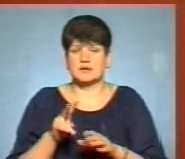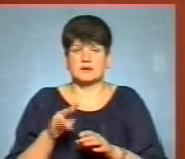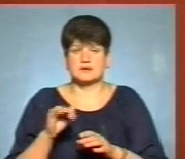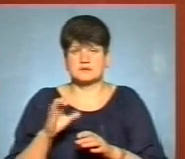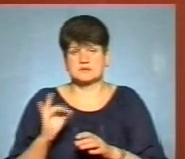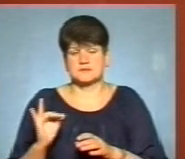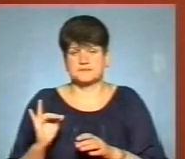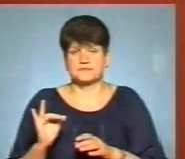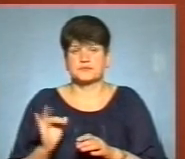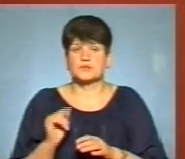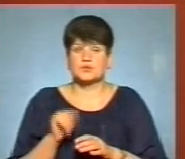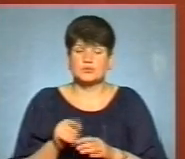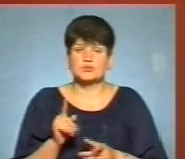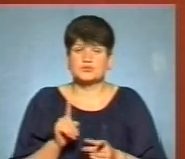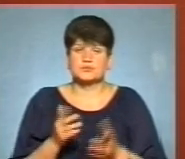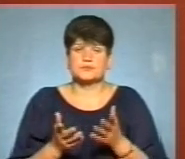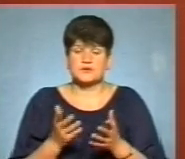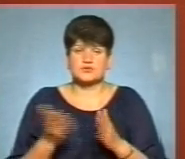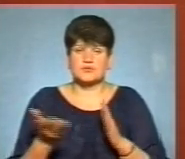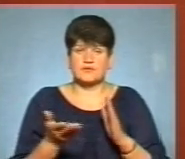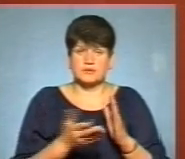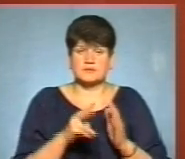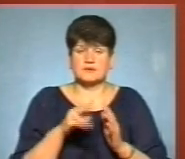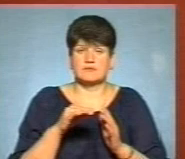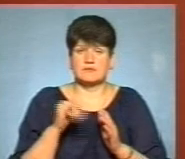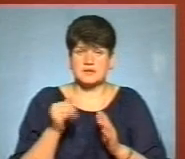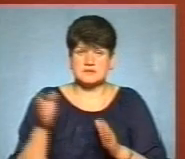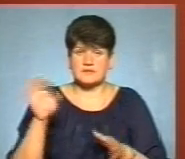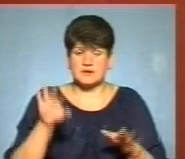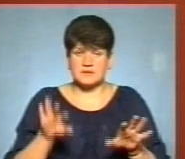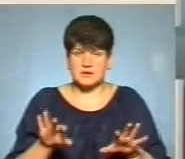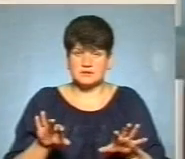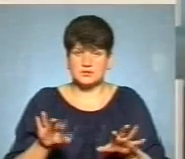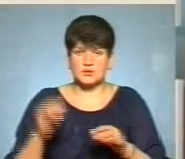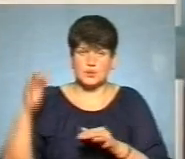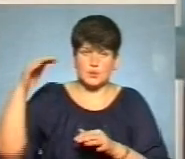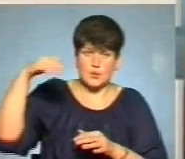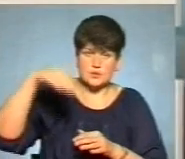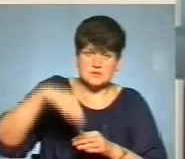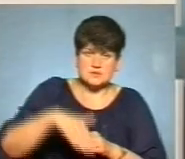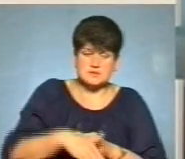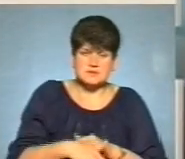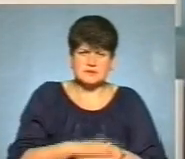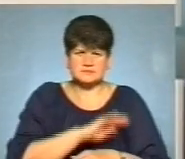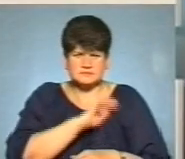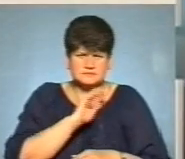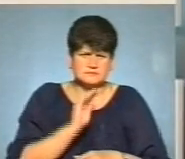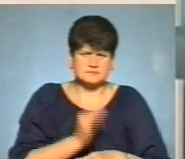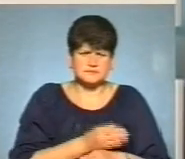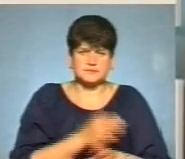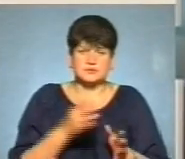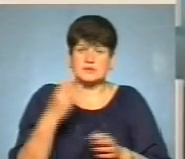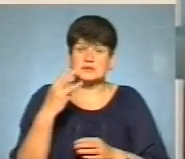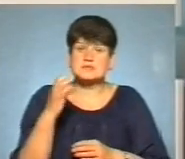лісистість. Тому що якщо виробити ліс в Карпатах, то поверхневий стік з гір зростає на 30